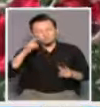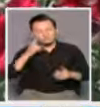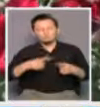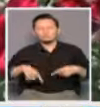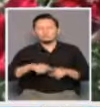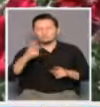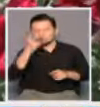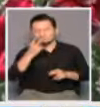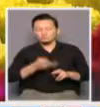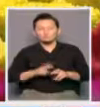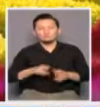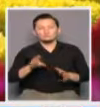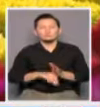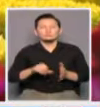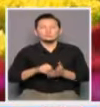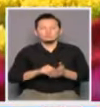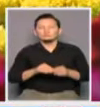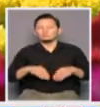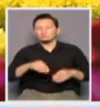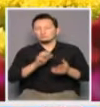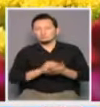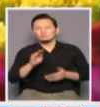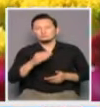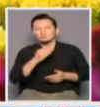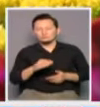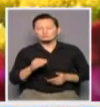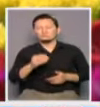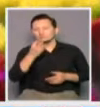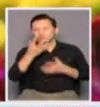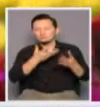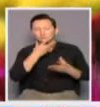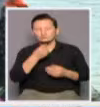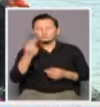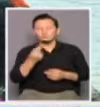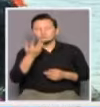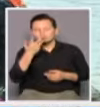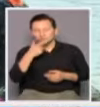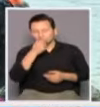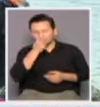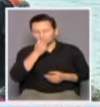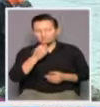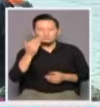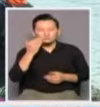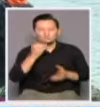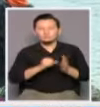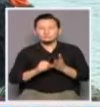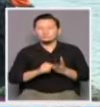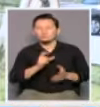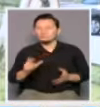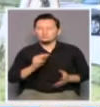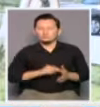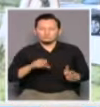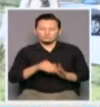слепых. Они в областном центре сажают бегонию, фиалку и экзотические цветы. Более 60 человек на